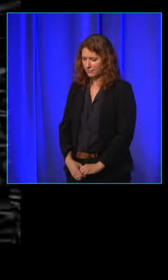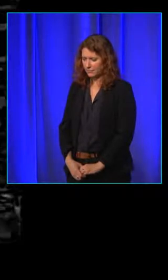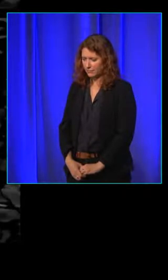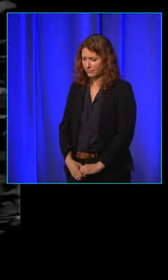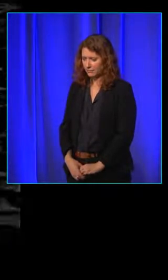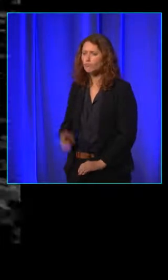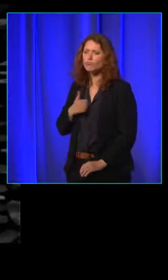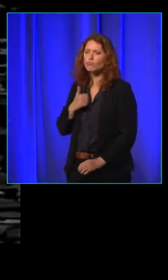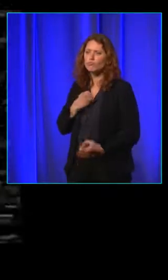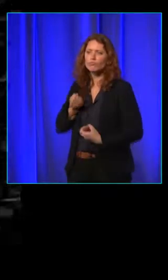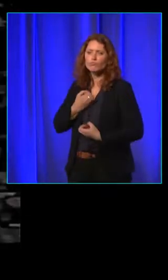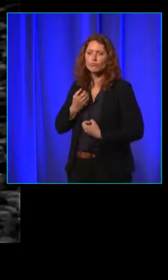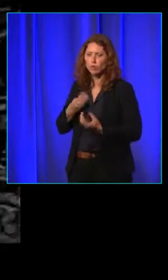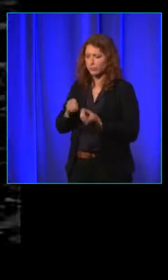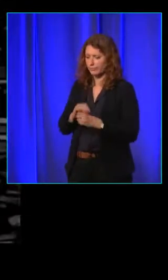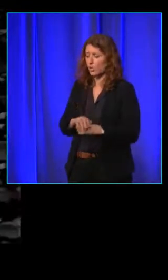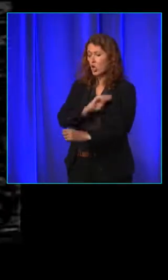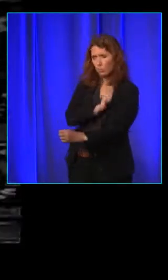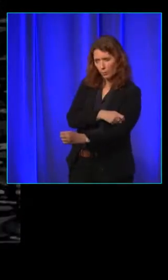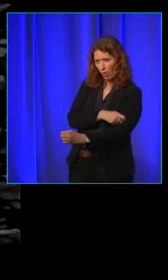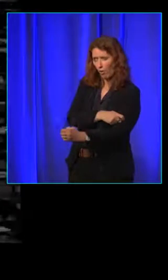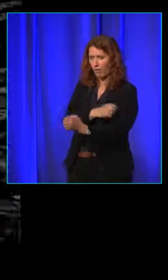Je vais commenter en même temps. Émotion, pensée.